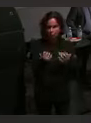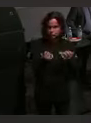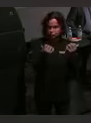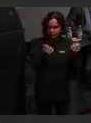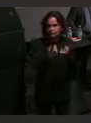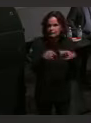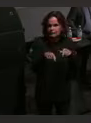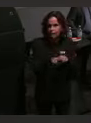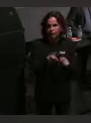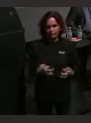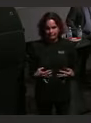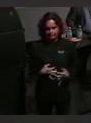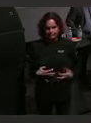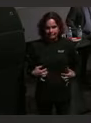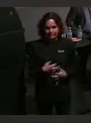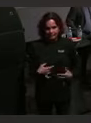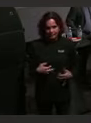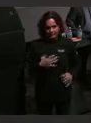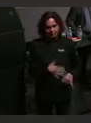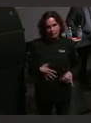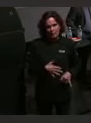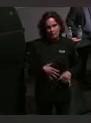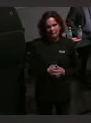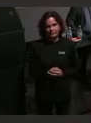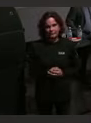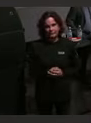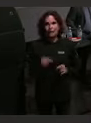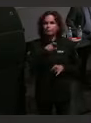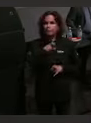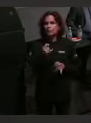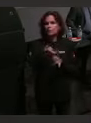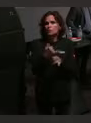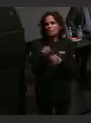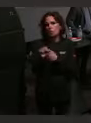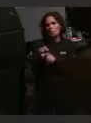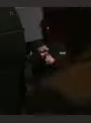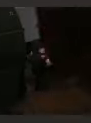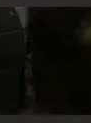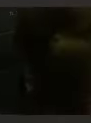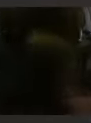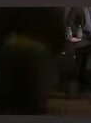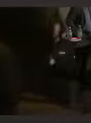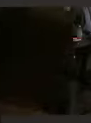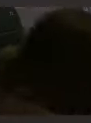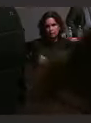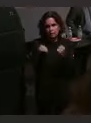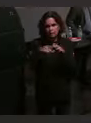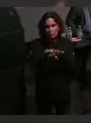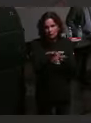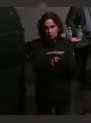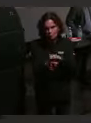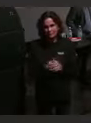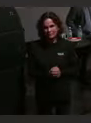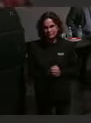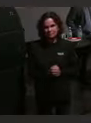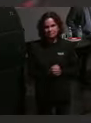sommerfuglene kribler jo litt ekstra når temaet hvordan unngå kraftunderskudd. Så vil økonomen bak meg